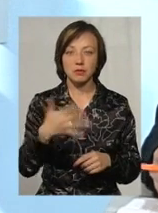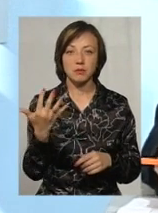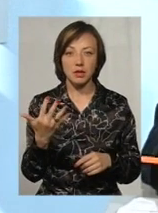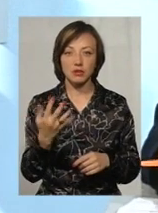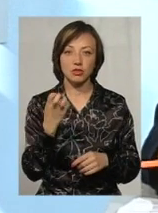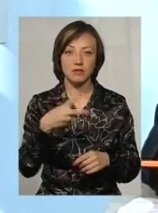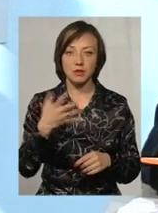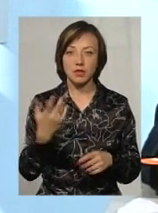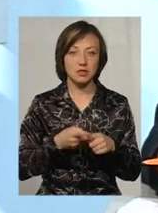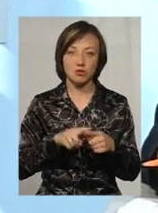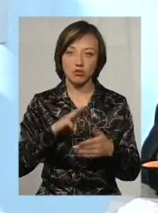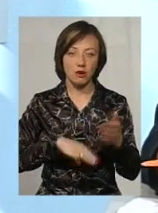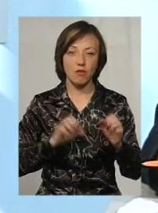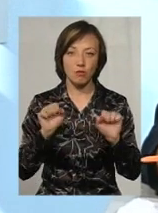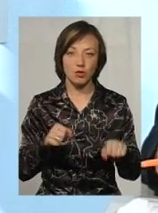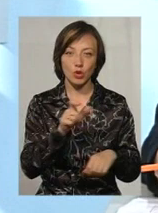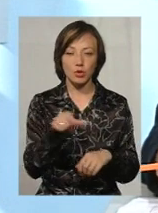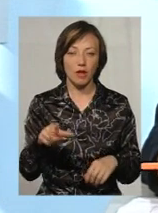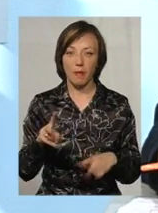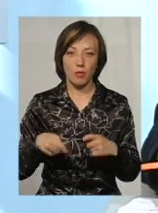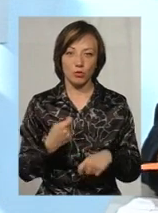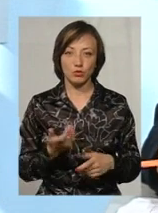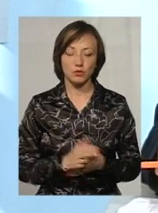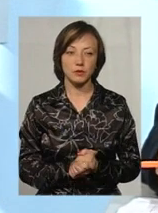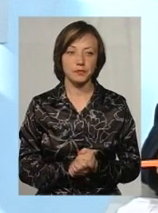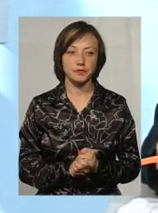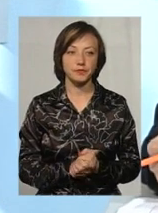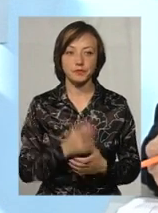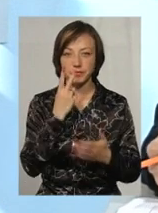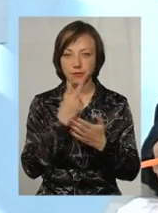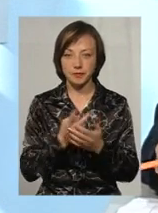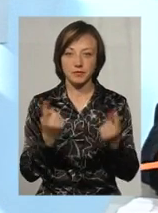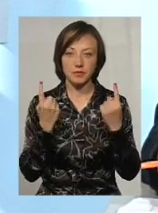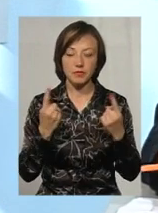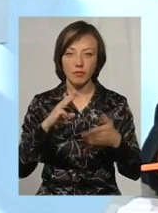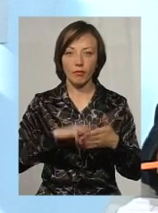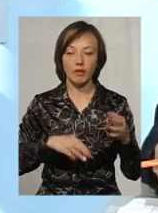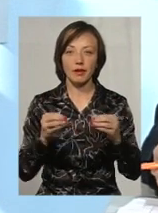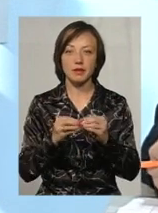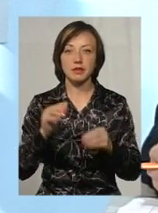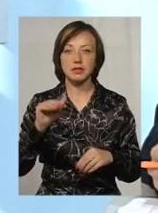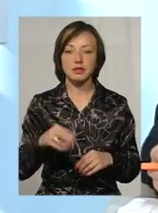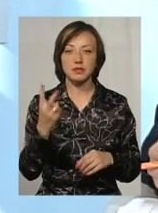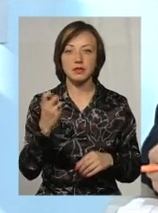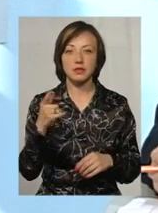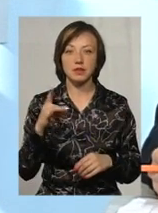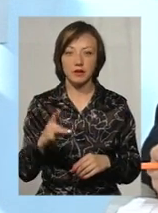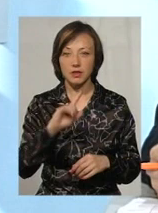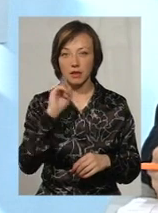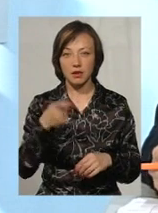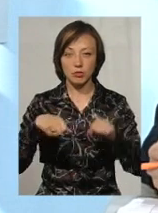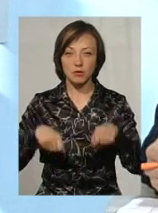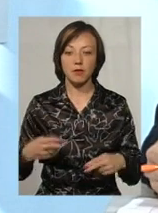425 гривень – це не той штраф, який буде мотивувати людину не порушувати. Як ви бачите, навіть великі штрафи, наприклад, 10 200 гривень рік позбавлення